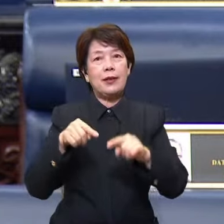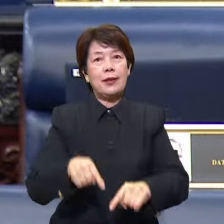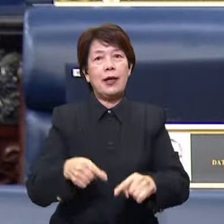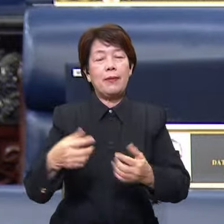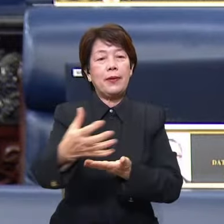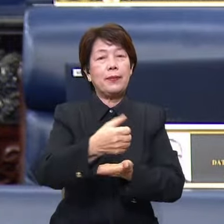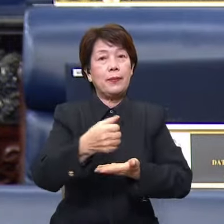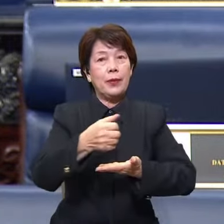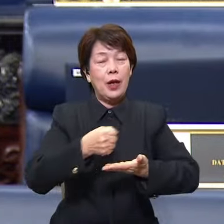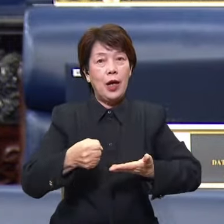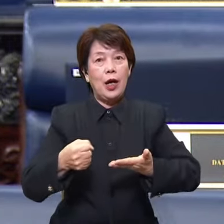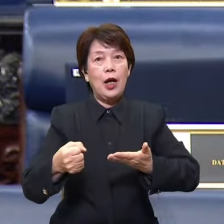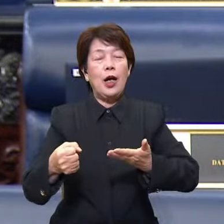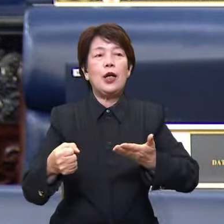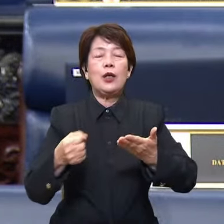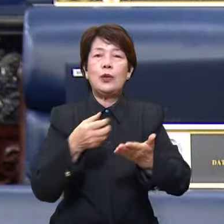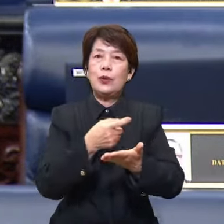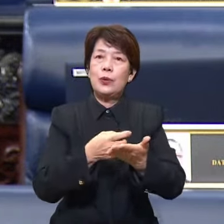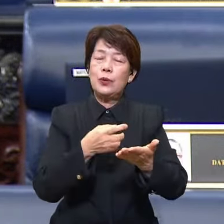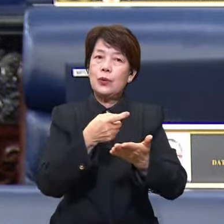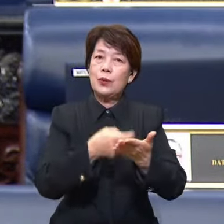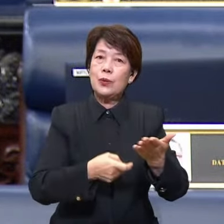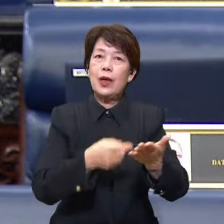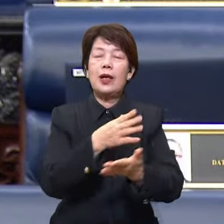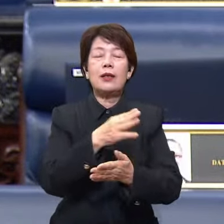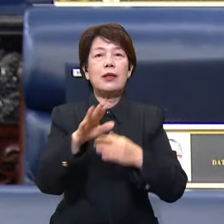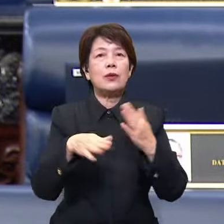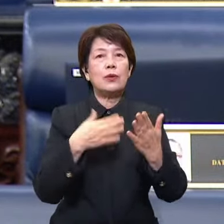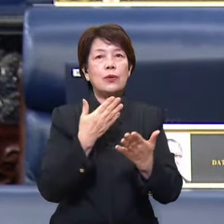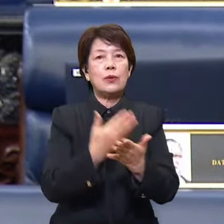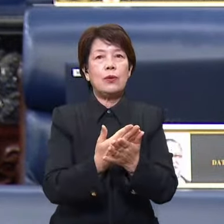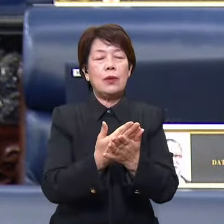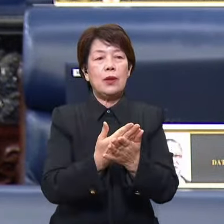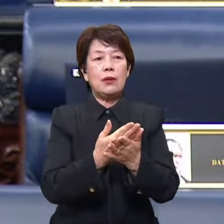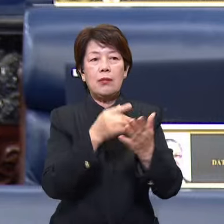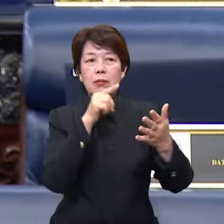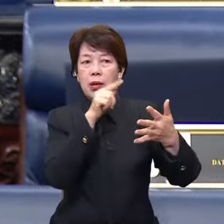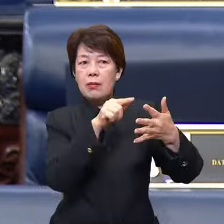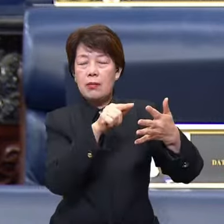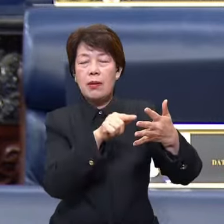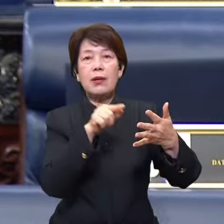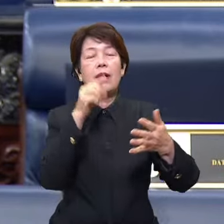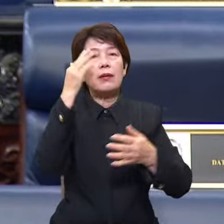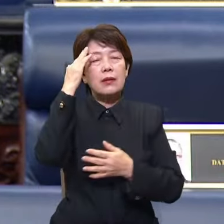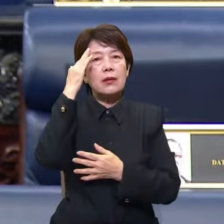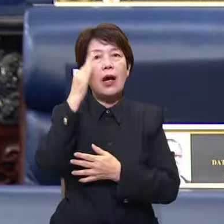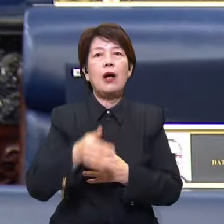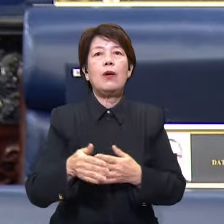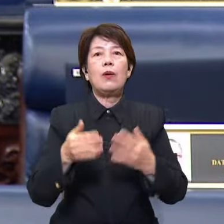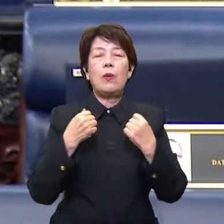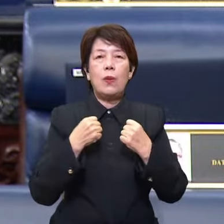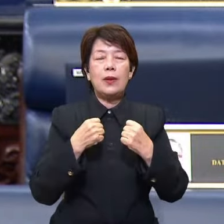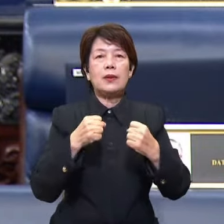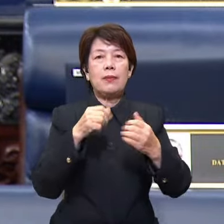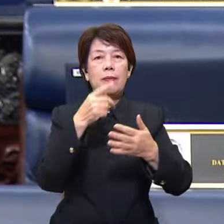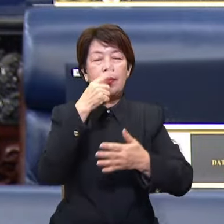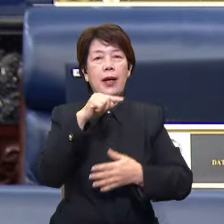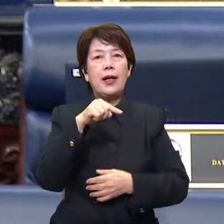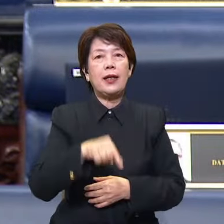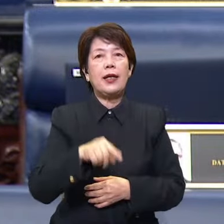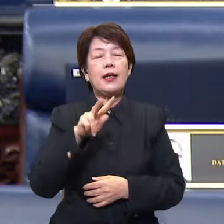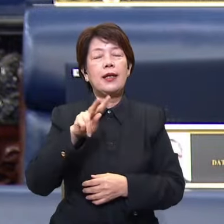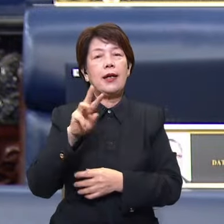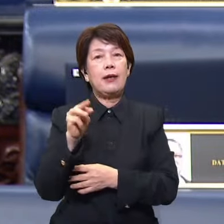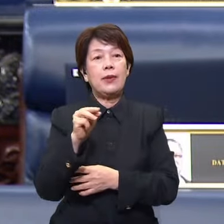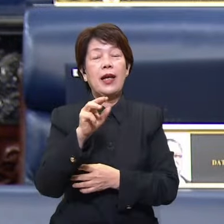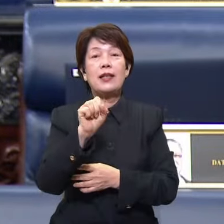cukai, bukan cukai dan juga dana yang dikhaskan atau earmark dengan izin daripada kegiatan-kegiatan penguatkuasaan KKM seperti cukai, SSB dan